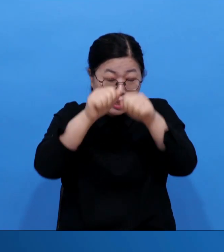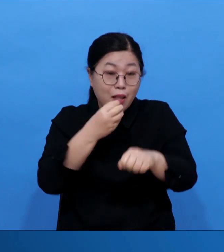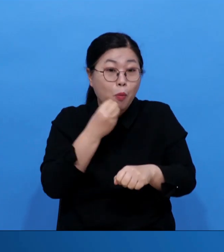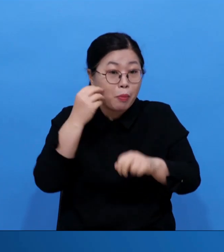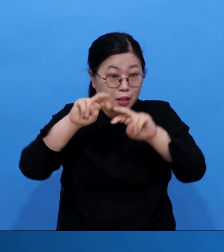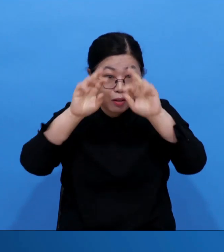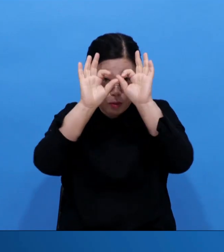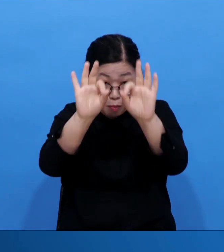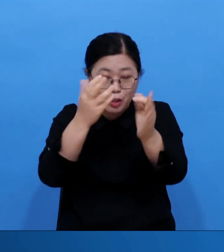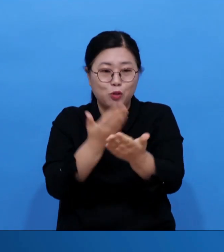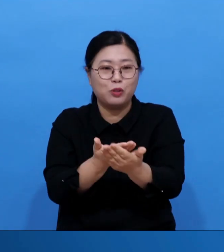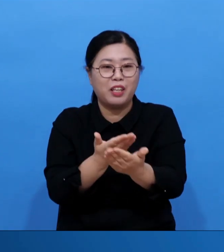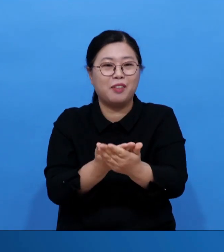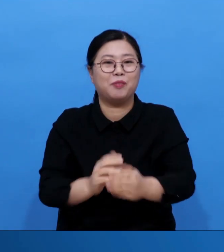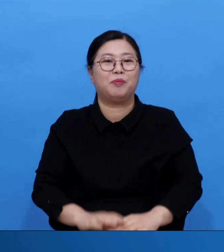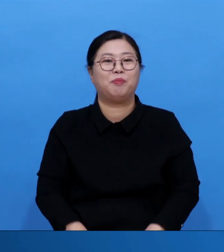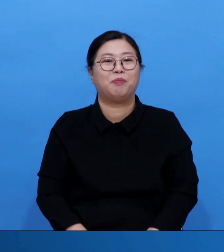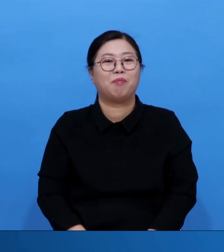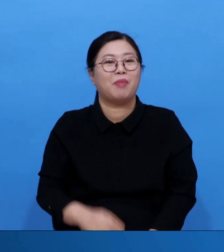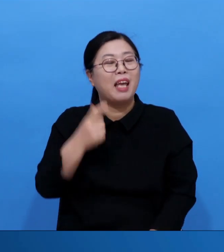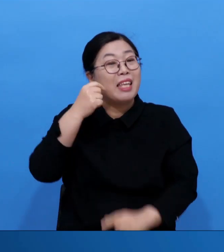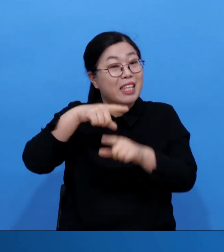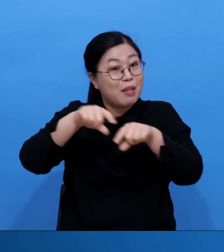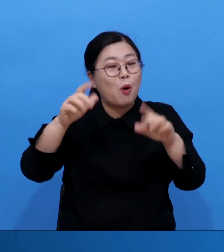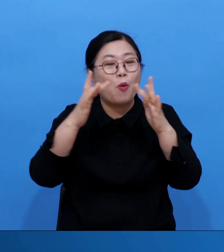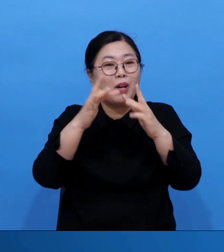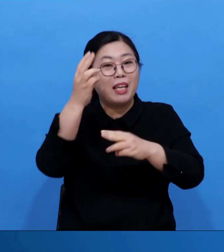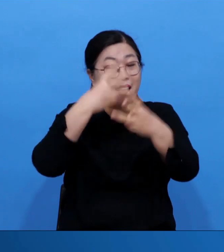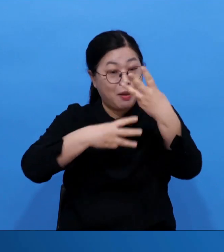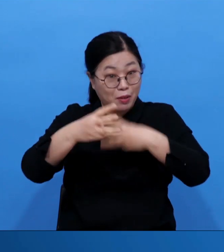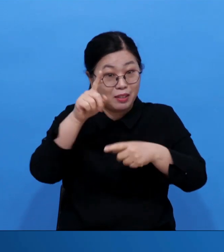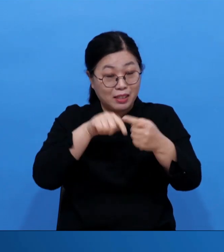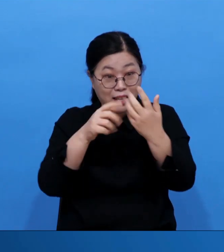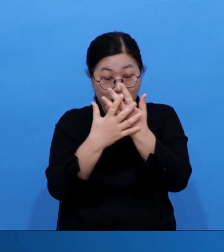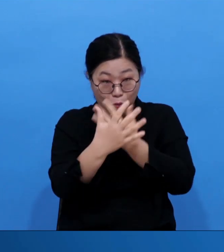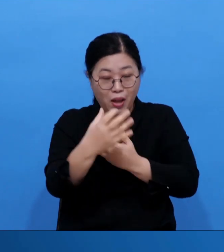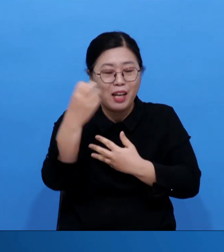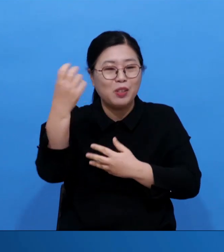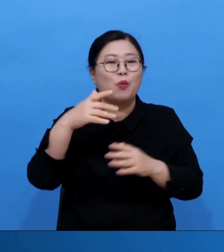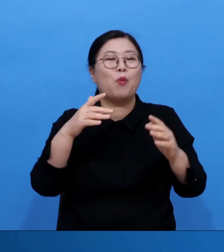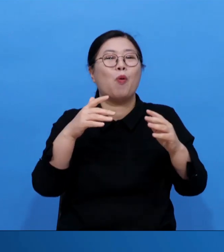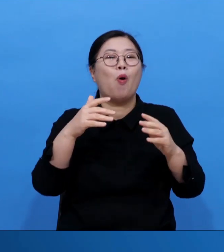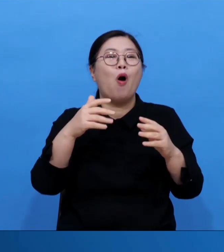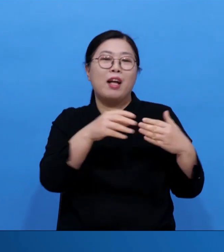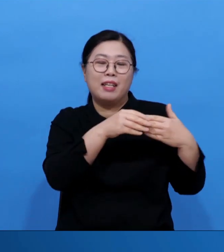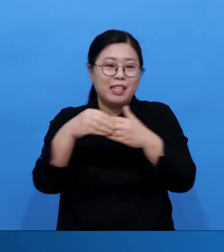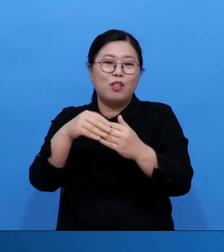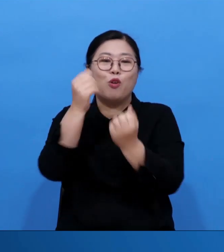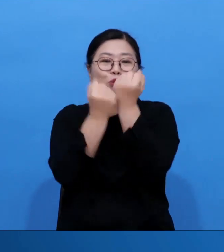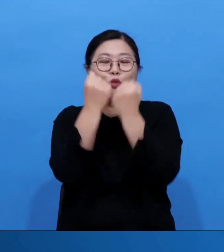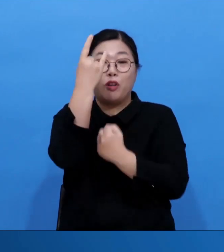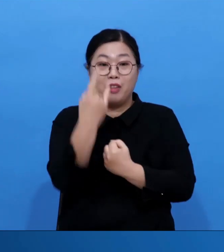2022 일본 온라인 렘넌트 대회가 오는 29일, 이어 온라인 리더 수련회가 30일 열립니다.